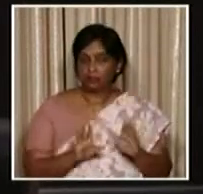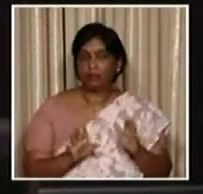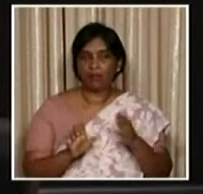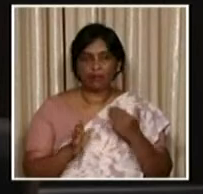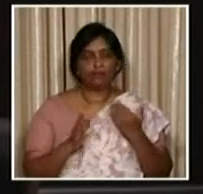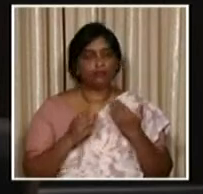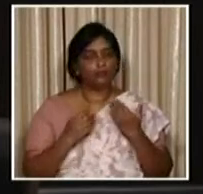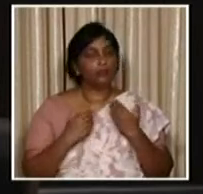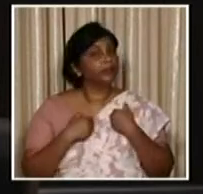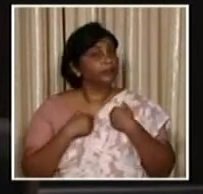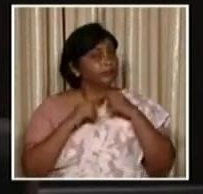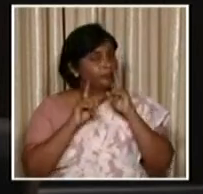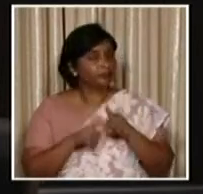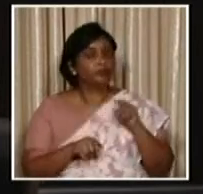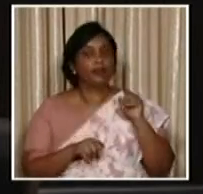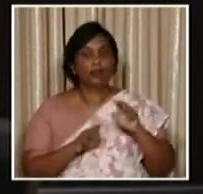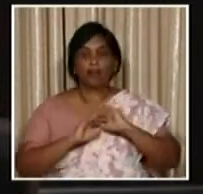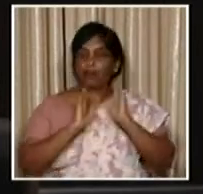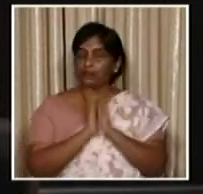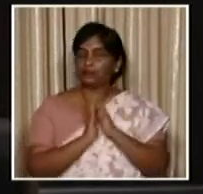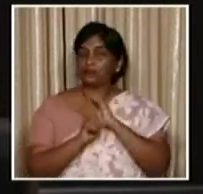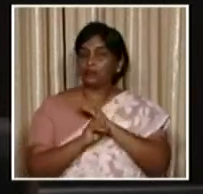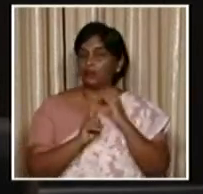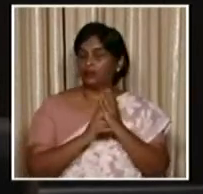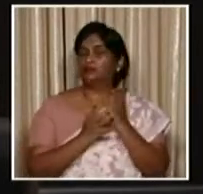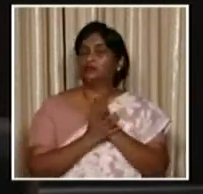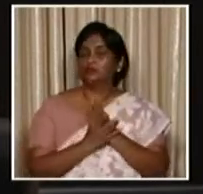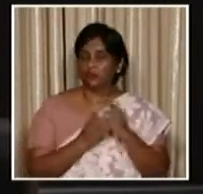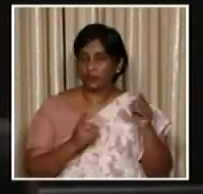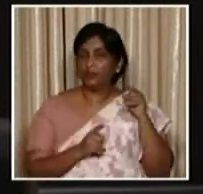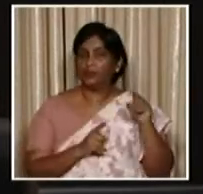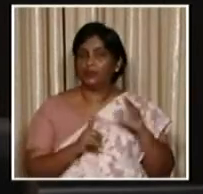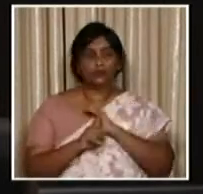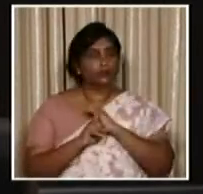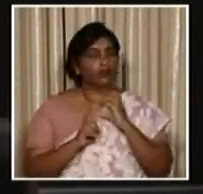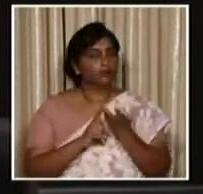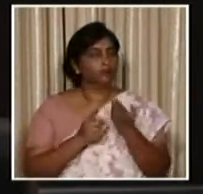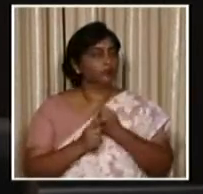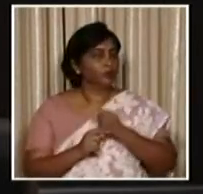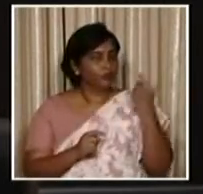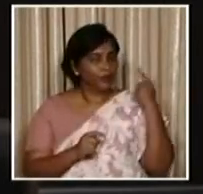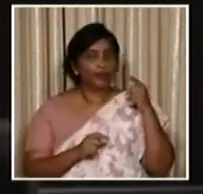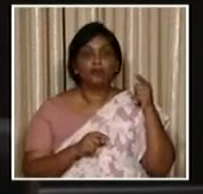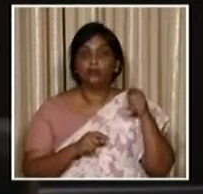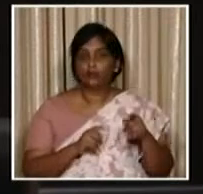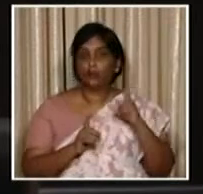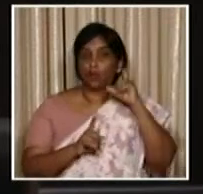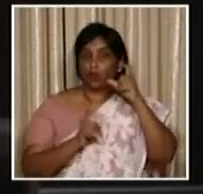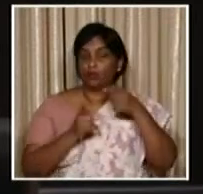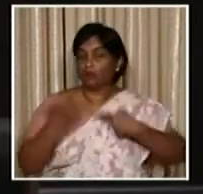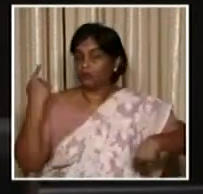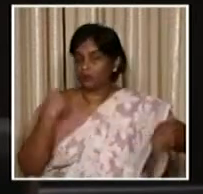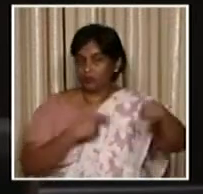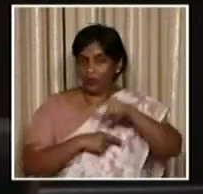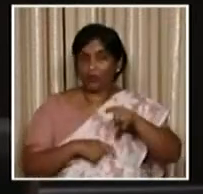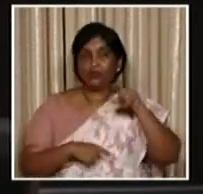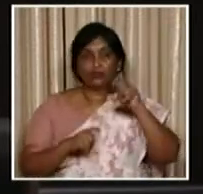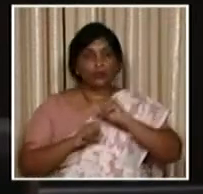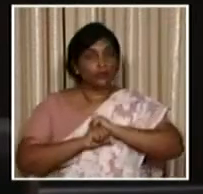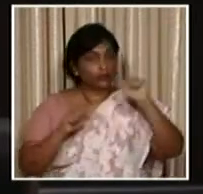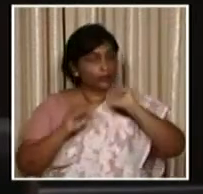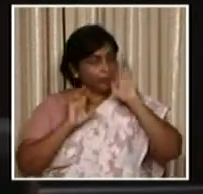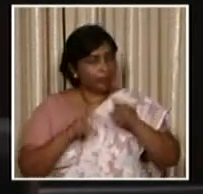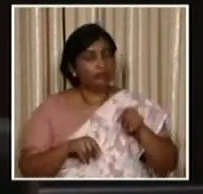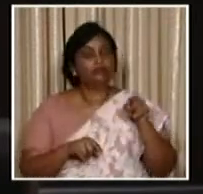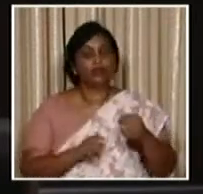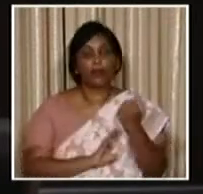අවසන් කරන්නම් ඒ නිසා ඒ සංස්කෘතිය නැතු වුණා ඒ සංස්කෘතිය ඉවත් වුණා මේ කොළඹ වට කරද්දී මේ අරගල